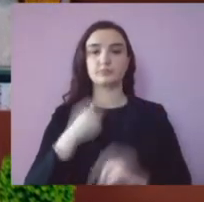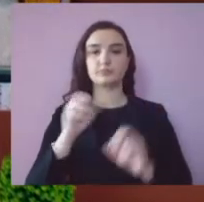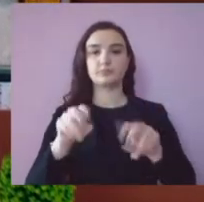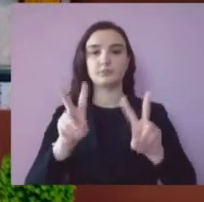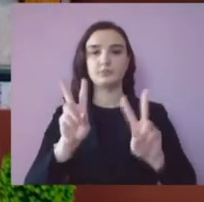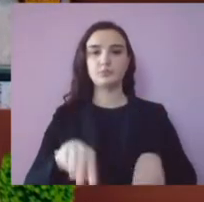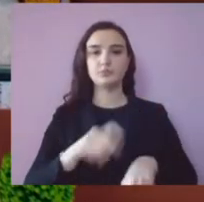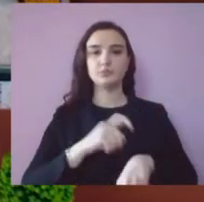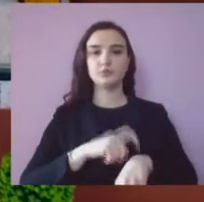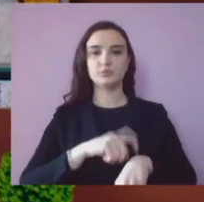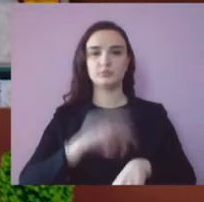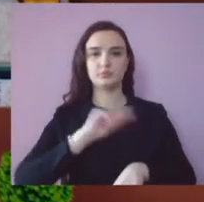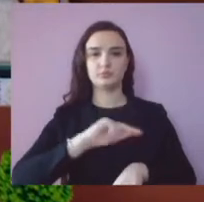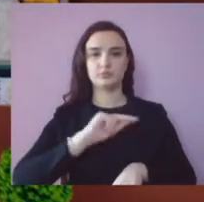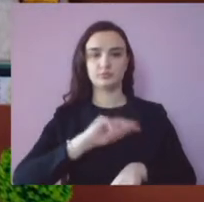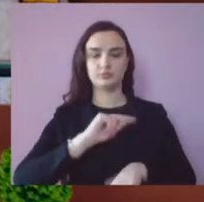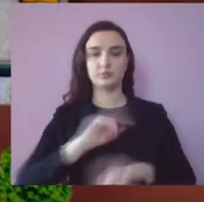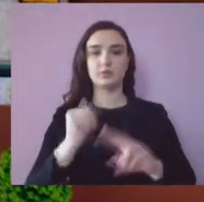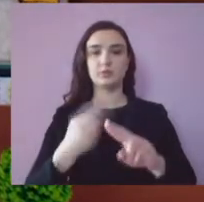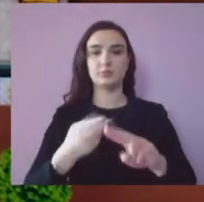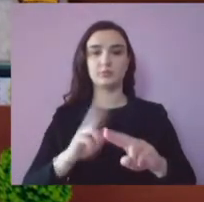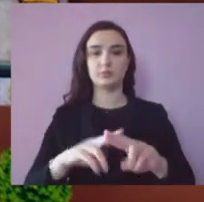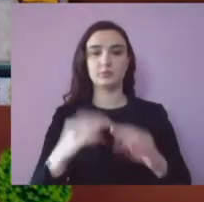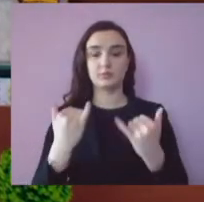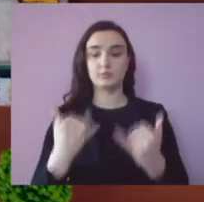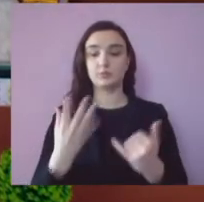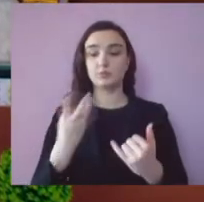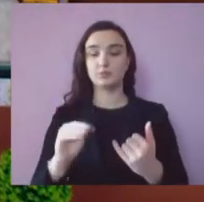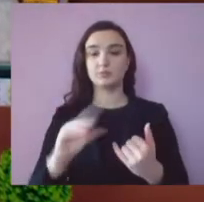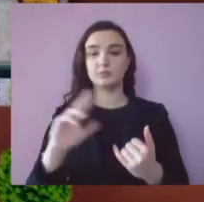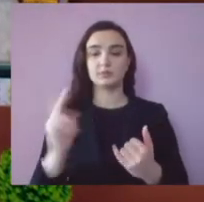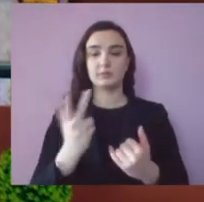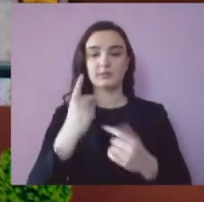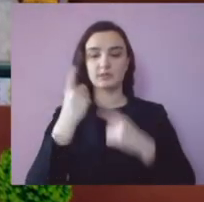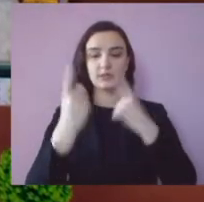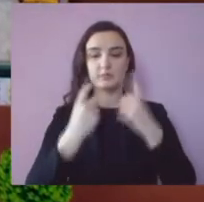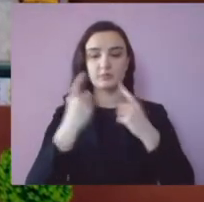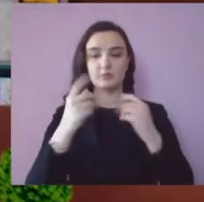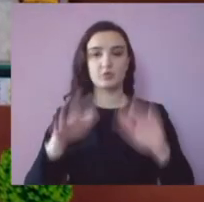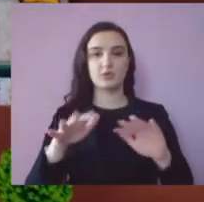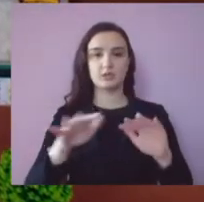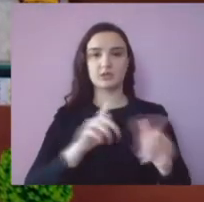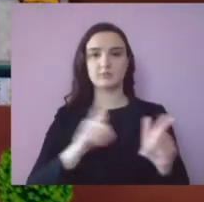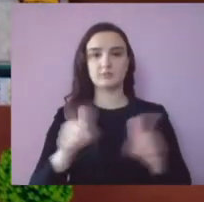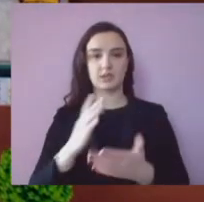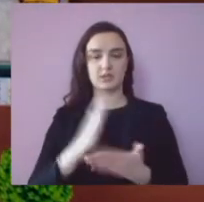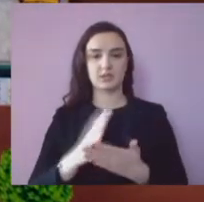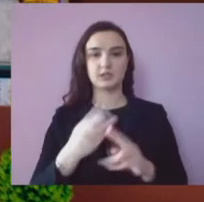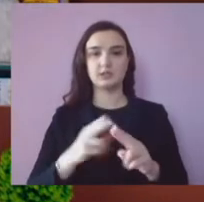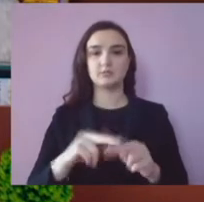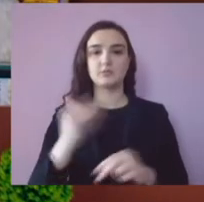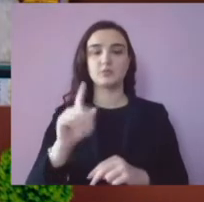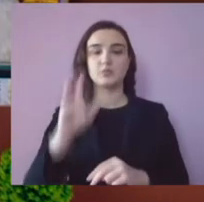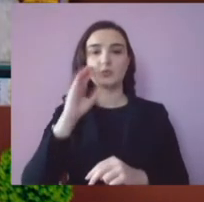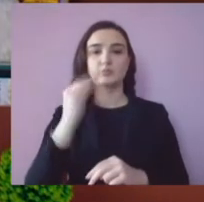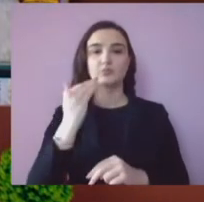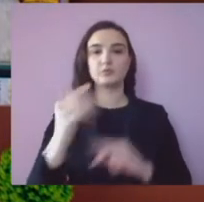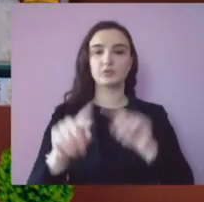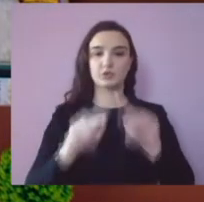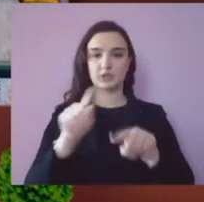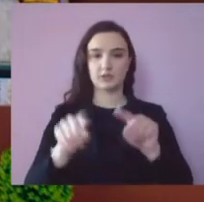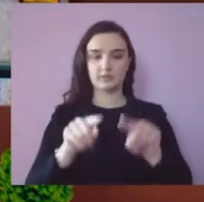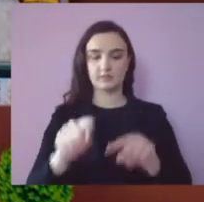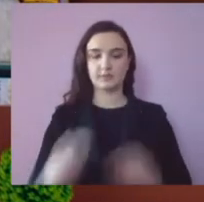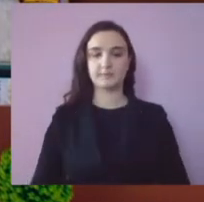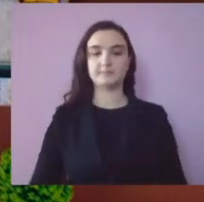mushaobt da soret amitom am tsutebshi samive sainformatsio sirtse mzad aris imisatvis rom muisminos tkveni shekitvebi,